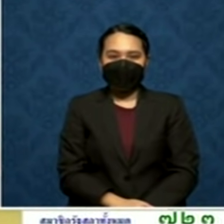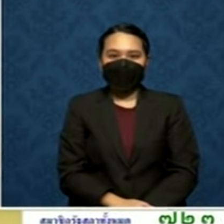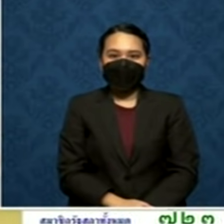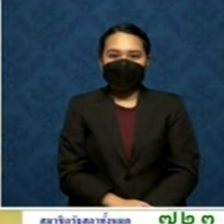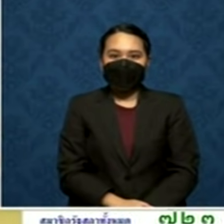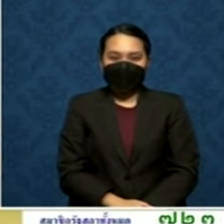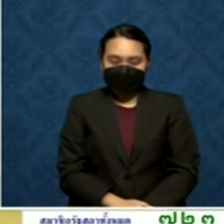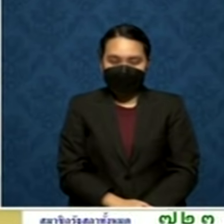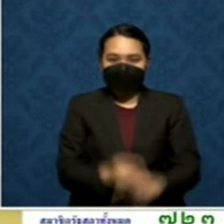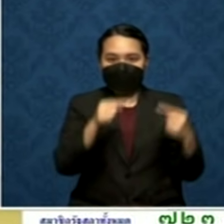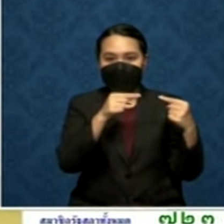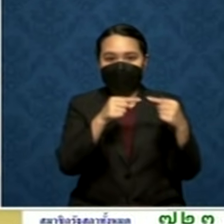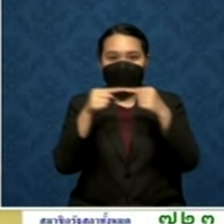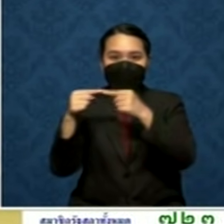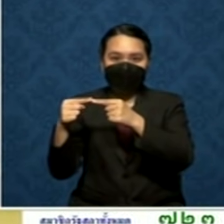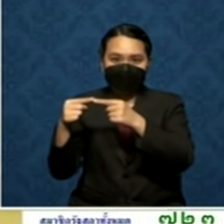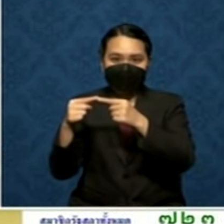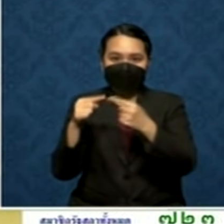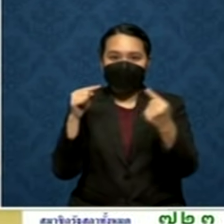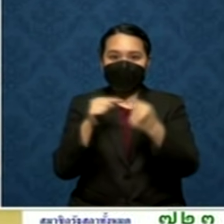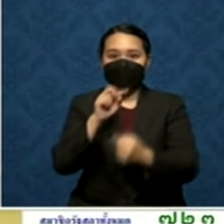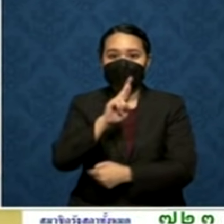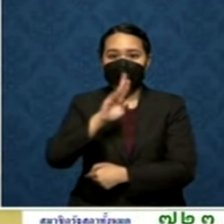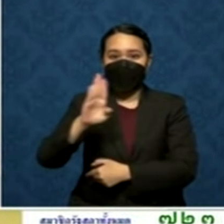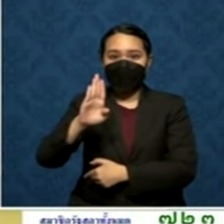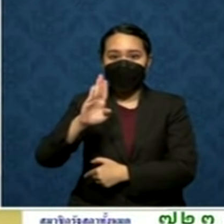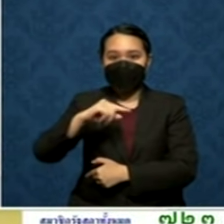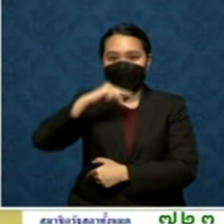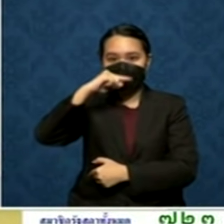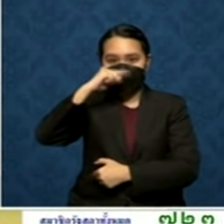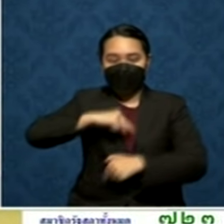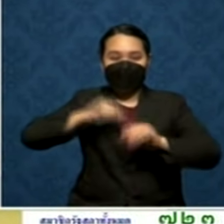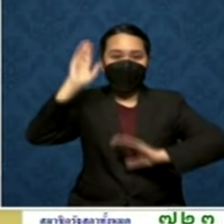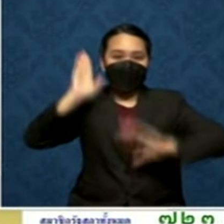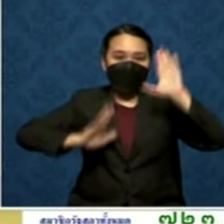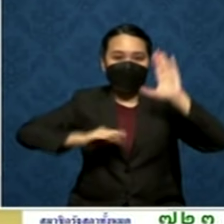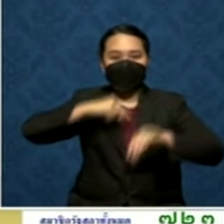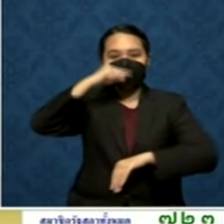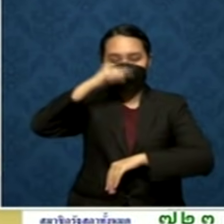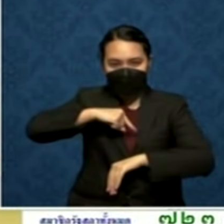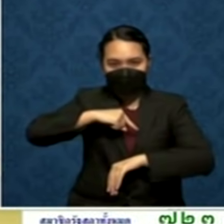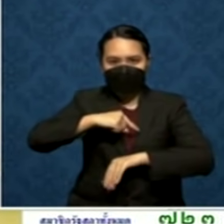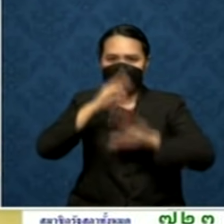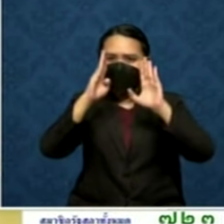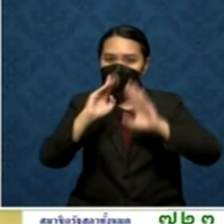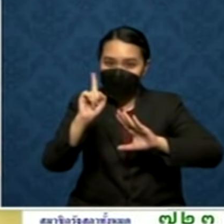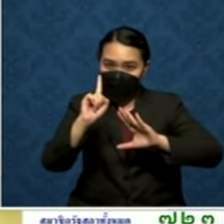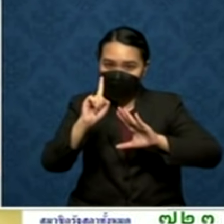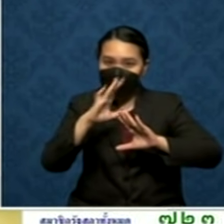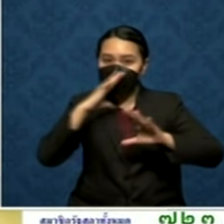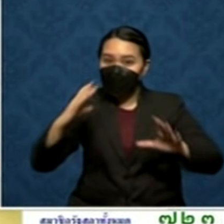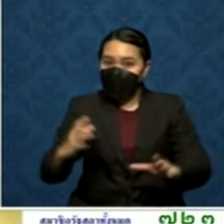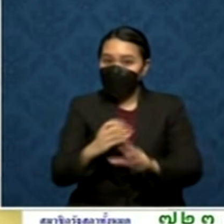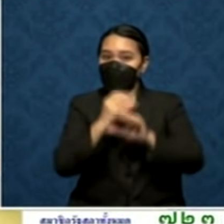มีคำถามต่อมาก็คงจะเป็นว่าระบอบประชาธิปไตยแบบไทยๆคืออะไรถ้าท่านประธานจะให้ผมสรุปภายในประโยคเดียว